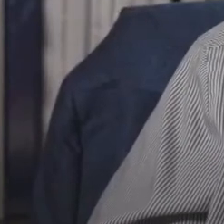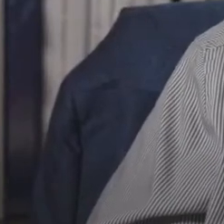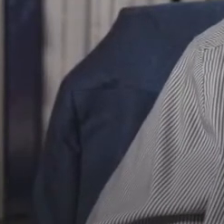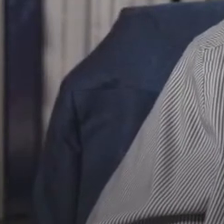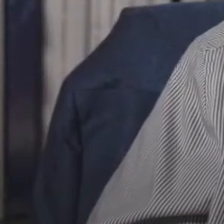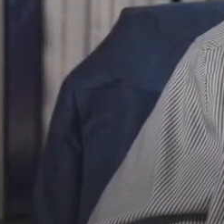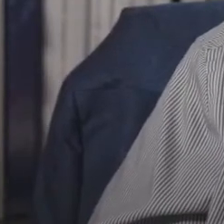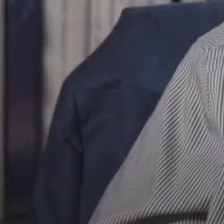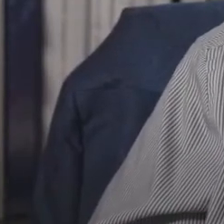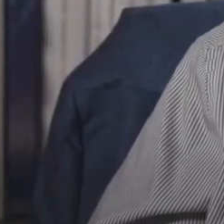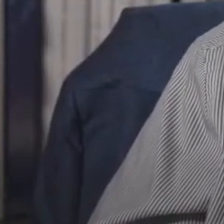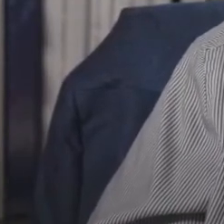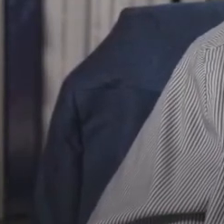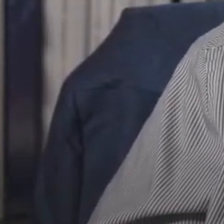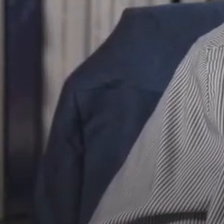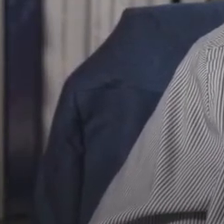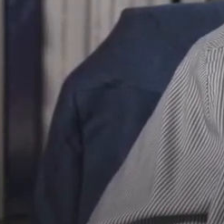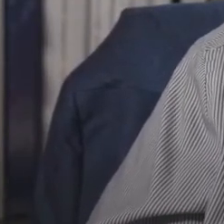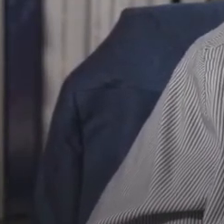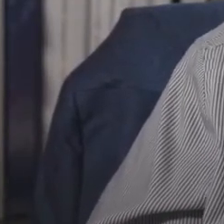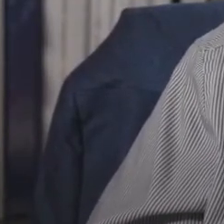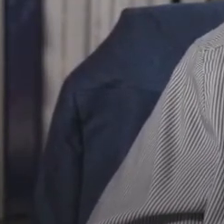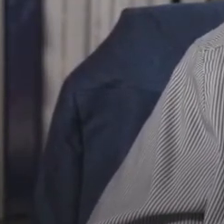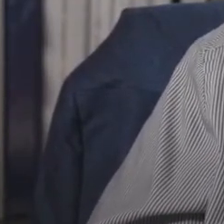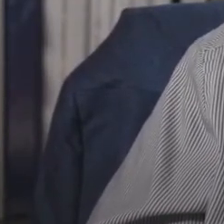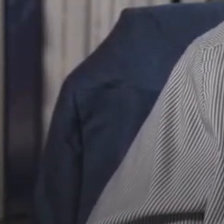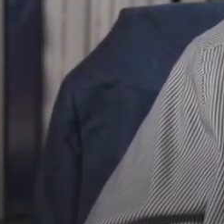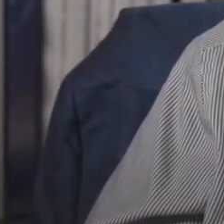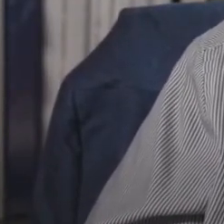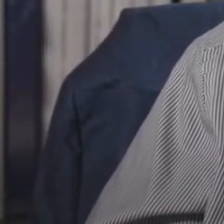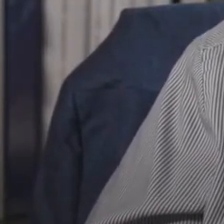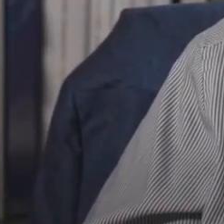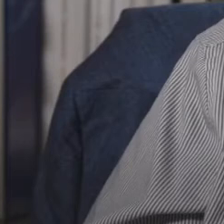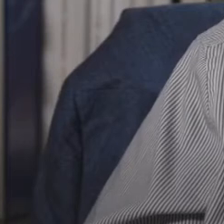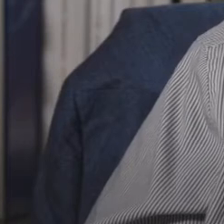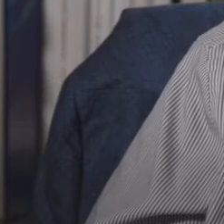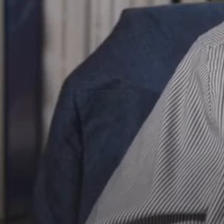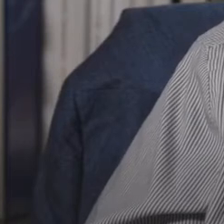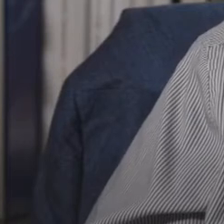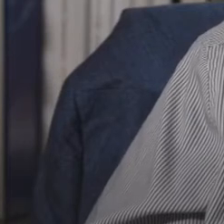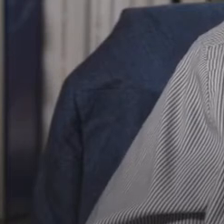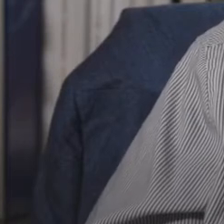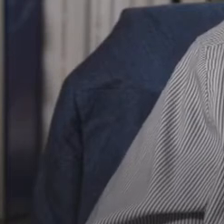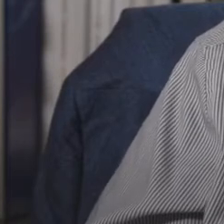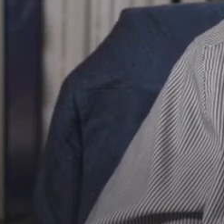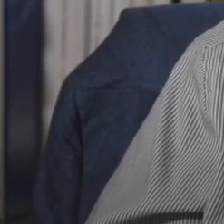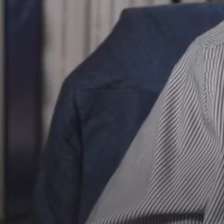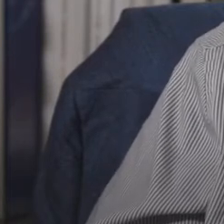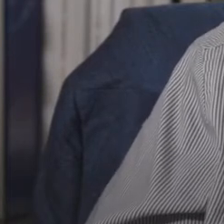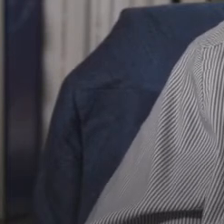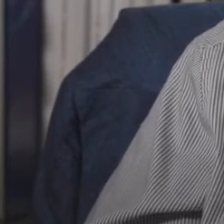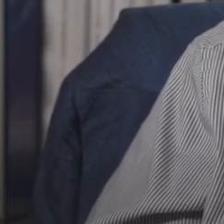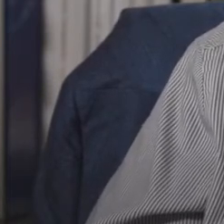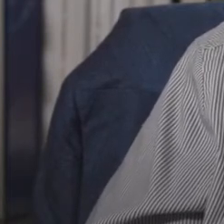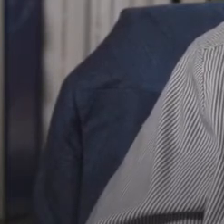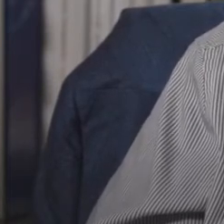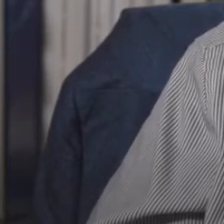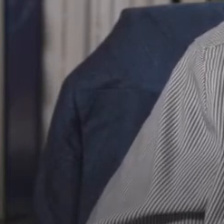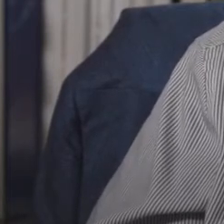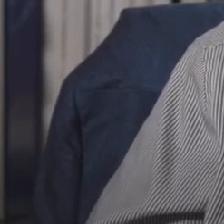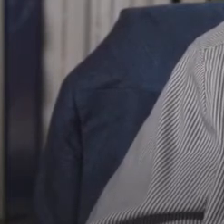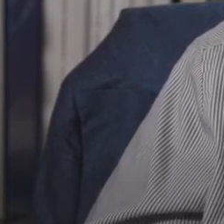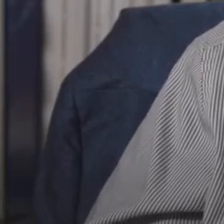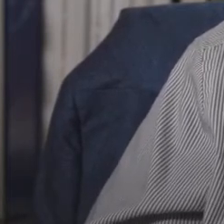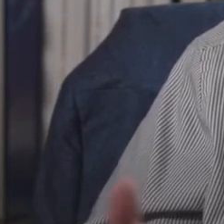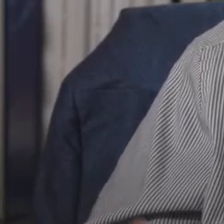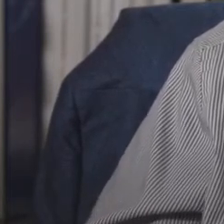ik een radartje heb kunnen zijn in het behoud van dat leven. Ja. Ja, want daar doe je het voor. Ik heb ook gezegd van,